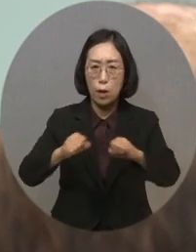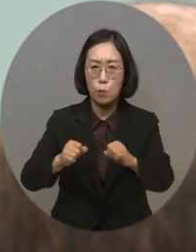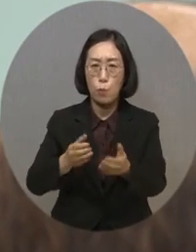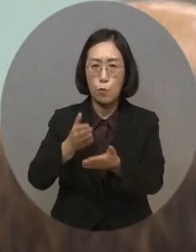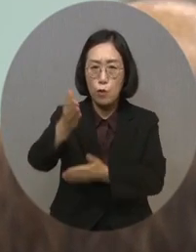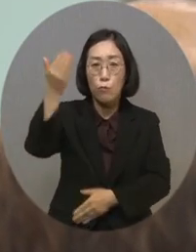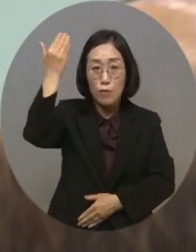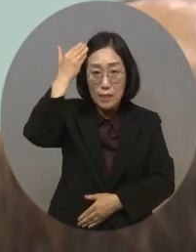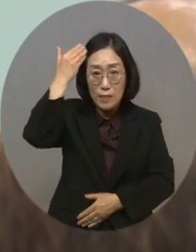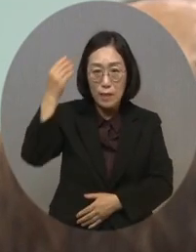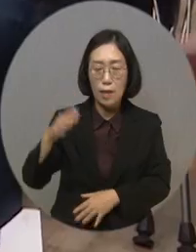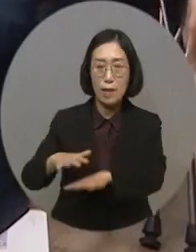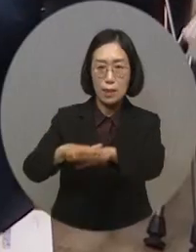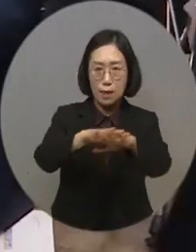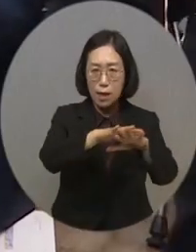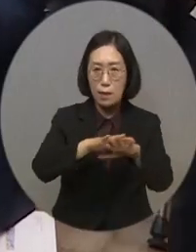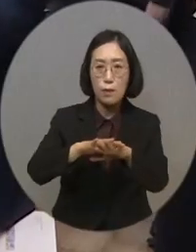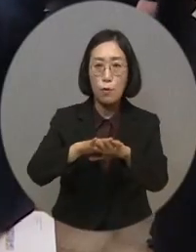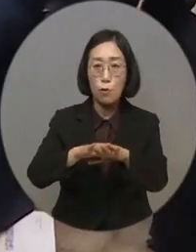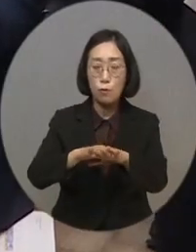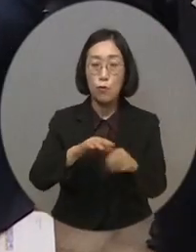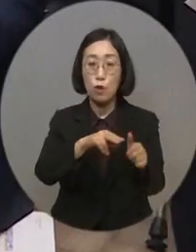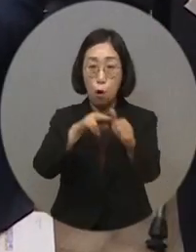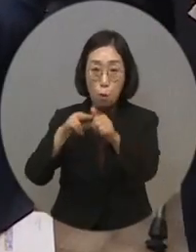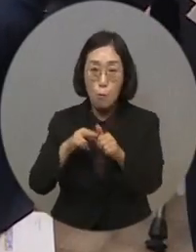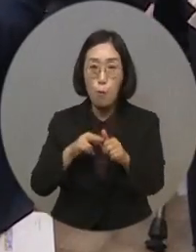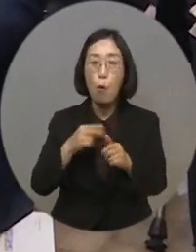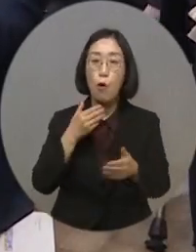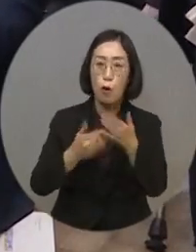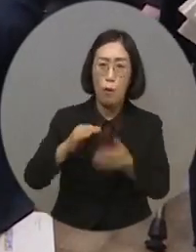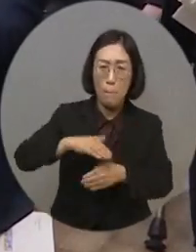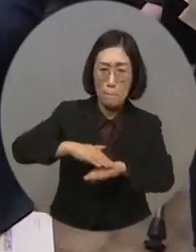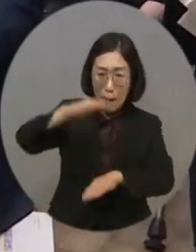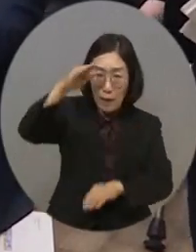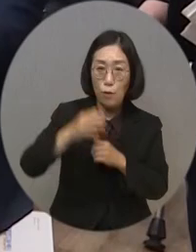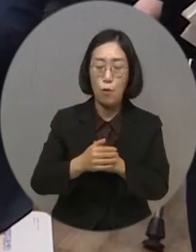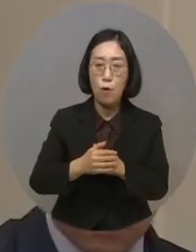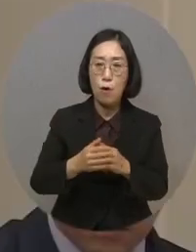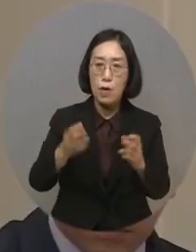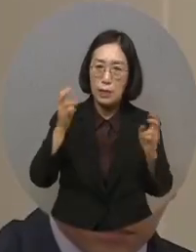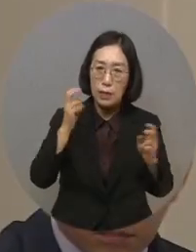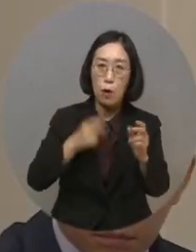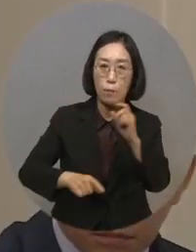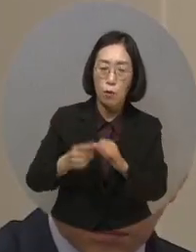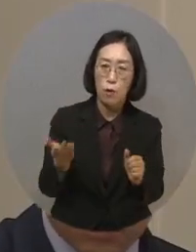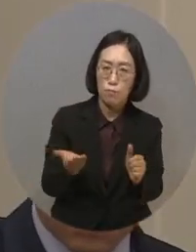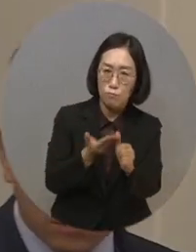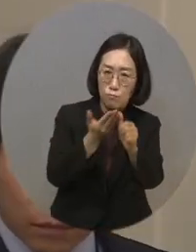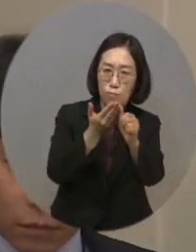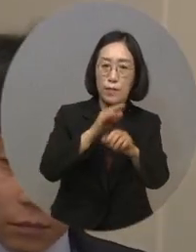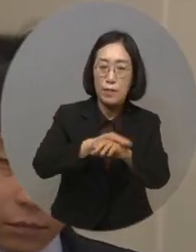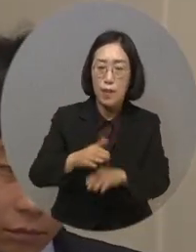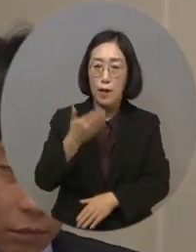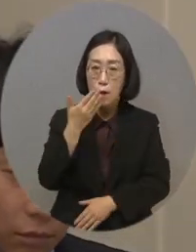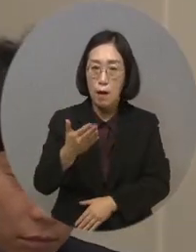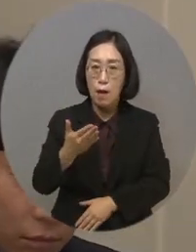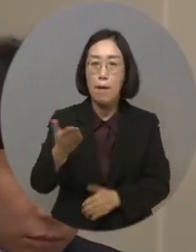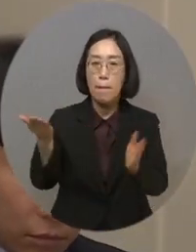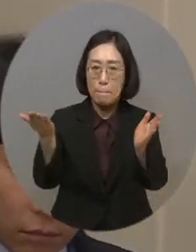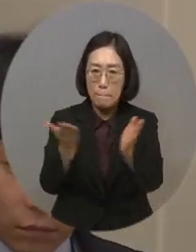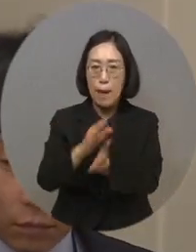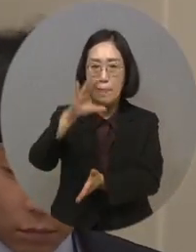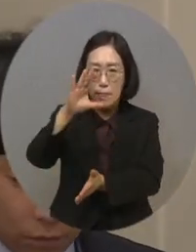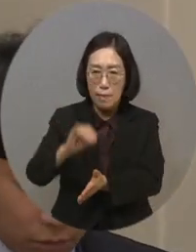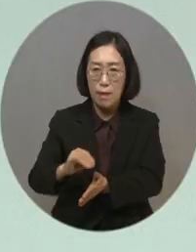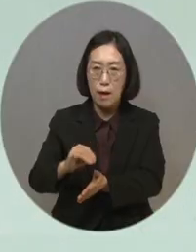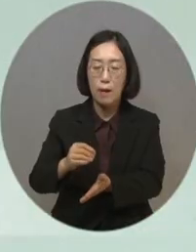지식, 네트워크 등 다양한 경영 경험으로 장애인 기업 육성을 한 단계 더 끌어올릴 수 있는 적임자라는